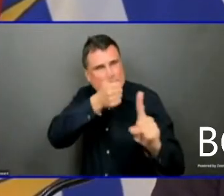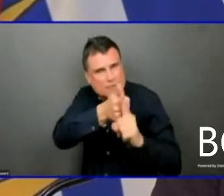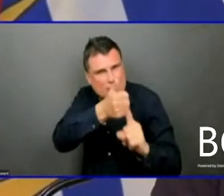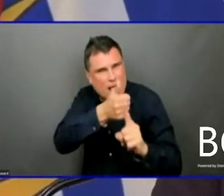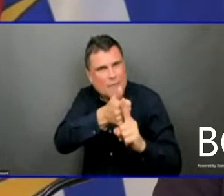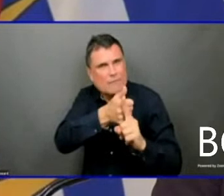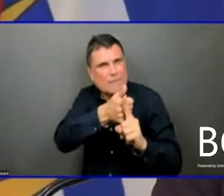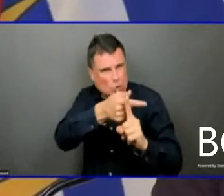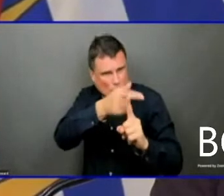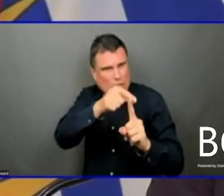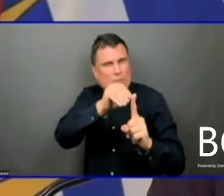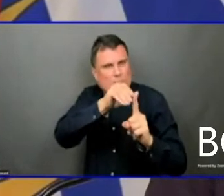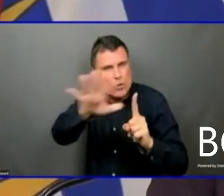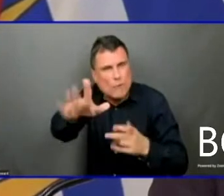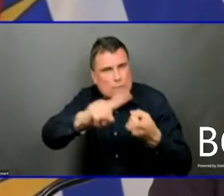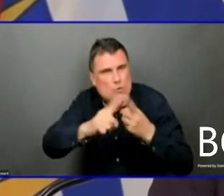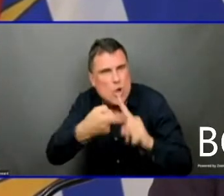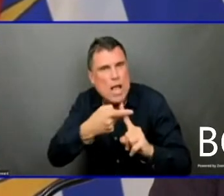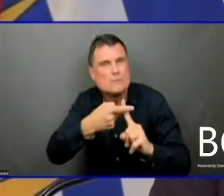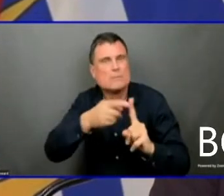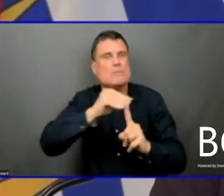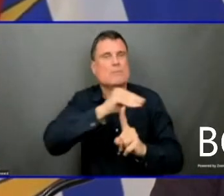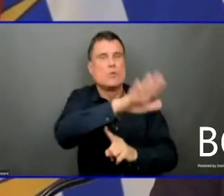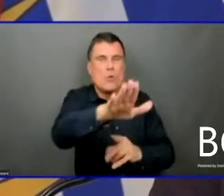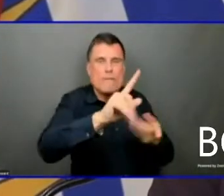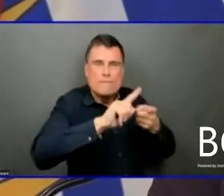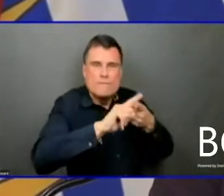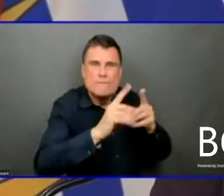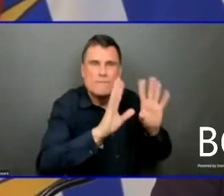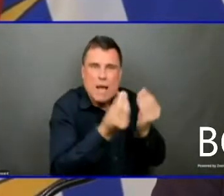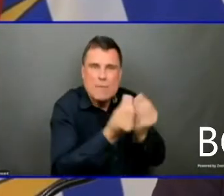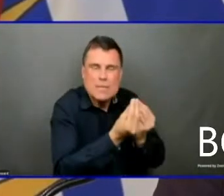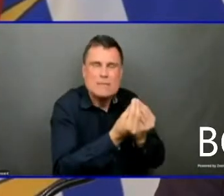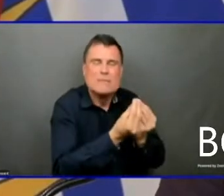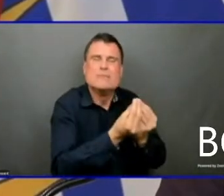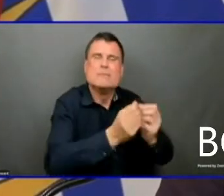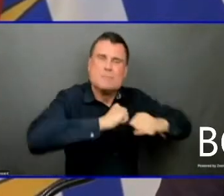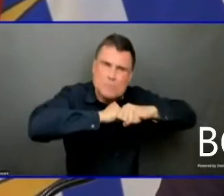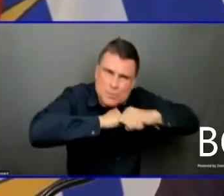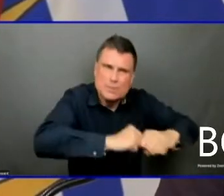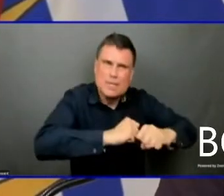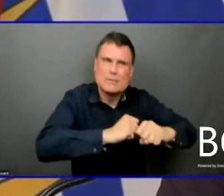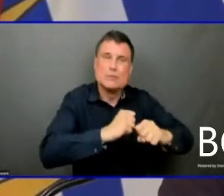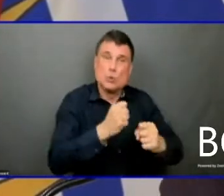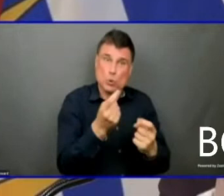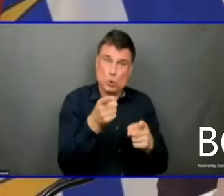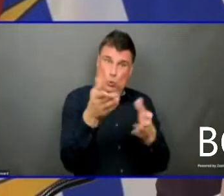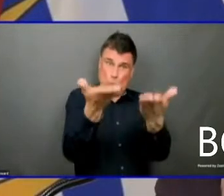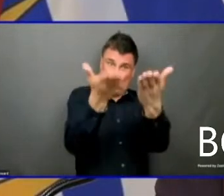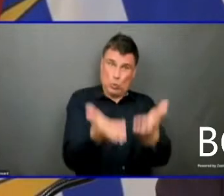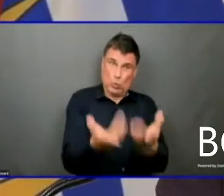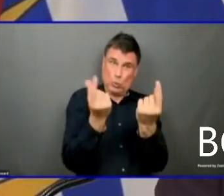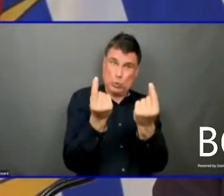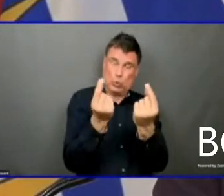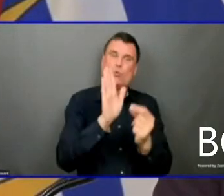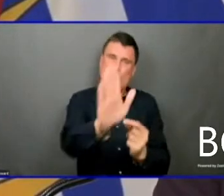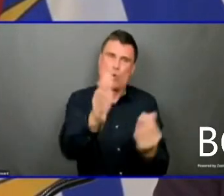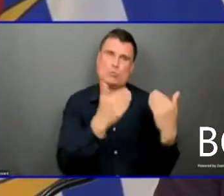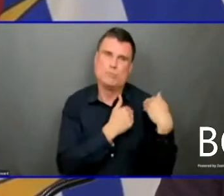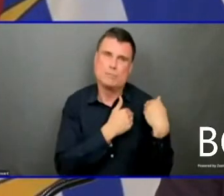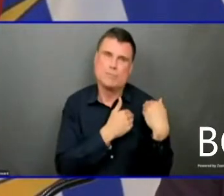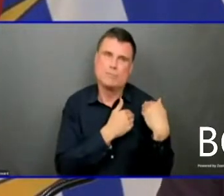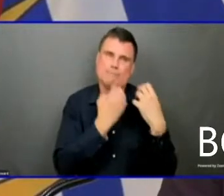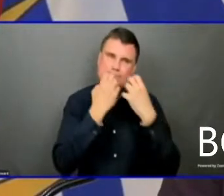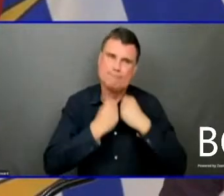part too. 同时呢，希望每个人做好自己的分内的事。 People travel, and when we're close to